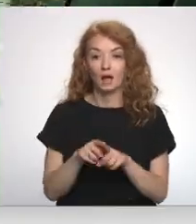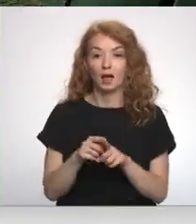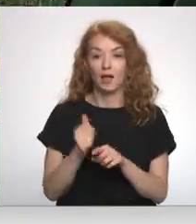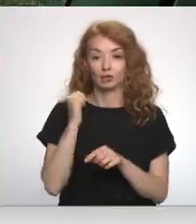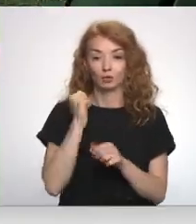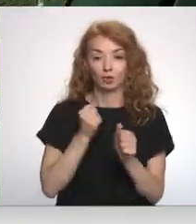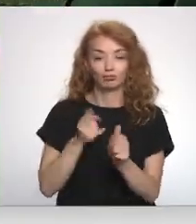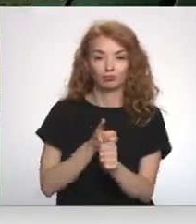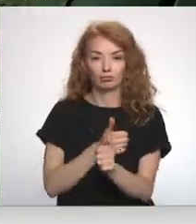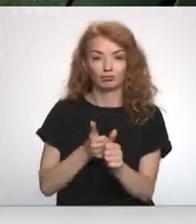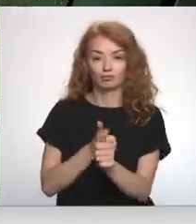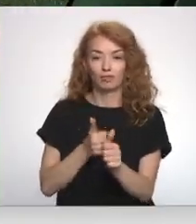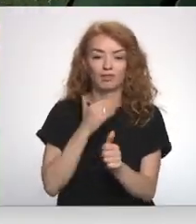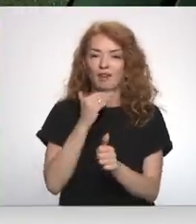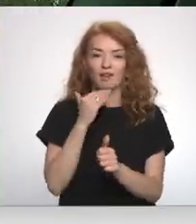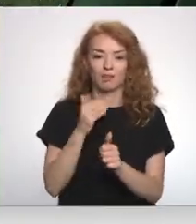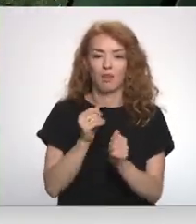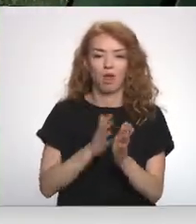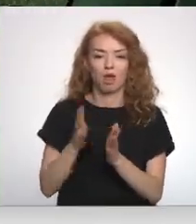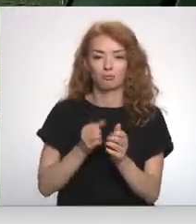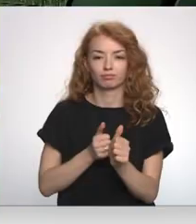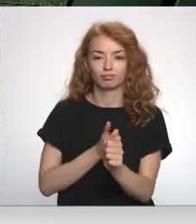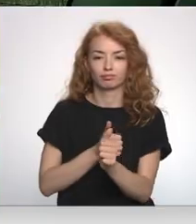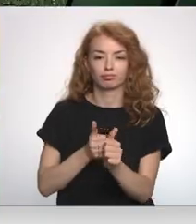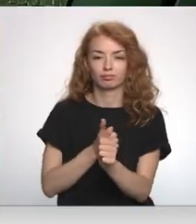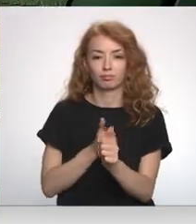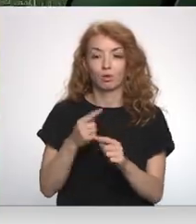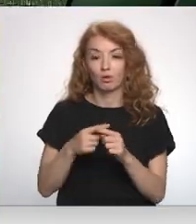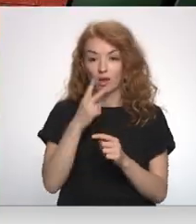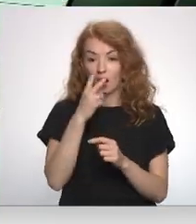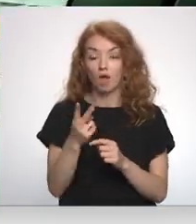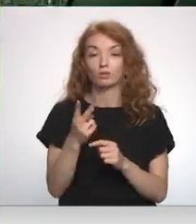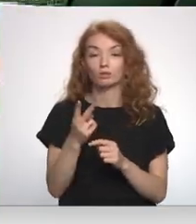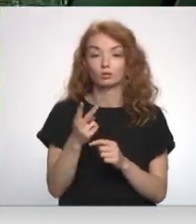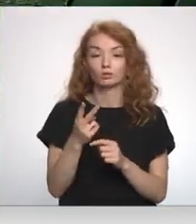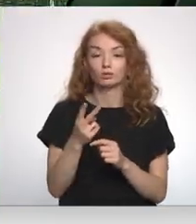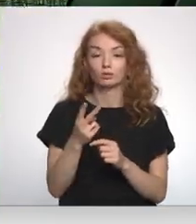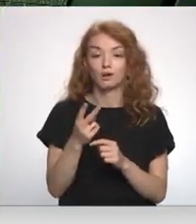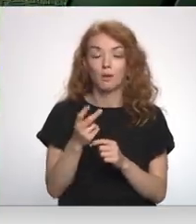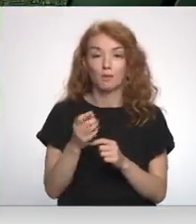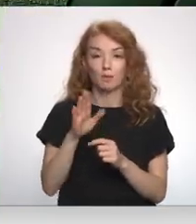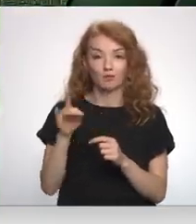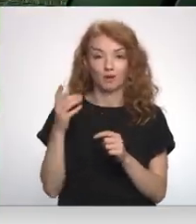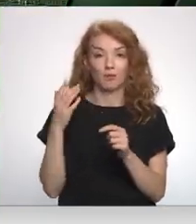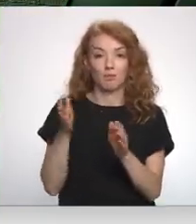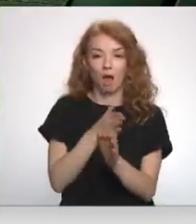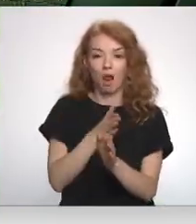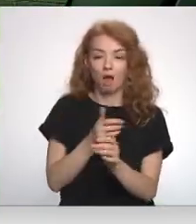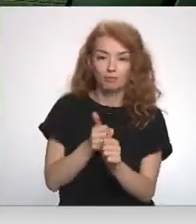braucēji, kuri nevēlas braukt ar atļautu ātrumu. Es redzu to, ka BMW, kas brauc visu laiku pa